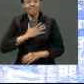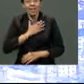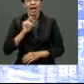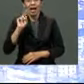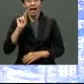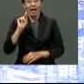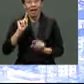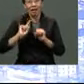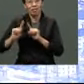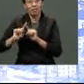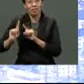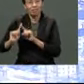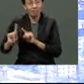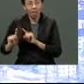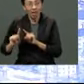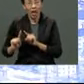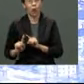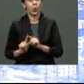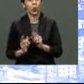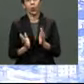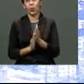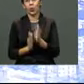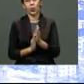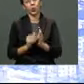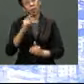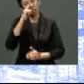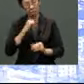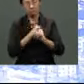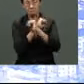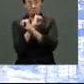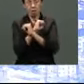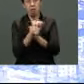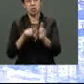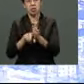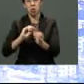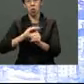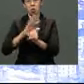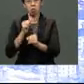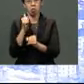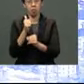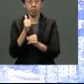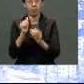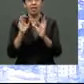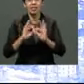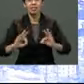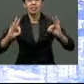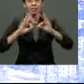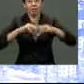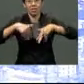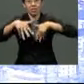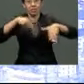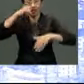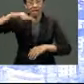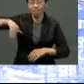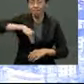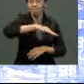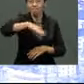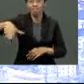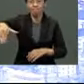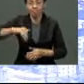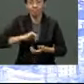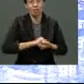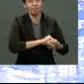ก็ให้เครดิตของเมืองไทยในการควบคุมป้องกันโรคจริงๆแล้วอยู่ที่พี่น้องประชาชนเกือบทุกท่านเลยครับที่ให้ความ